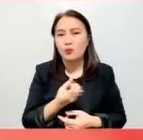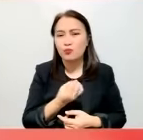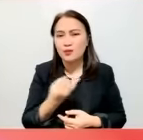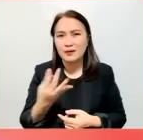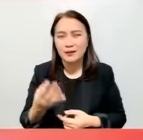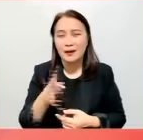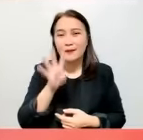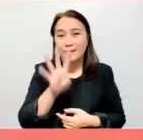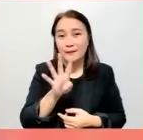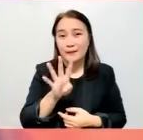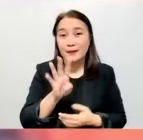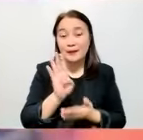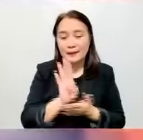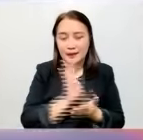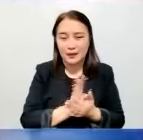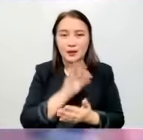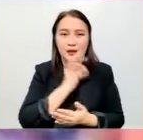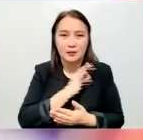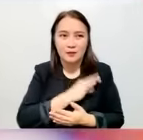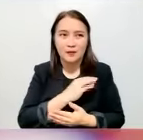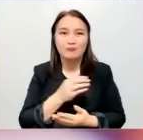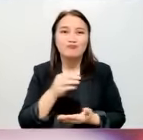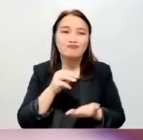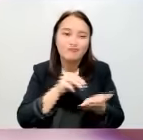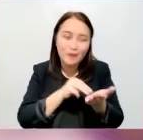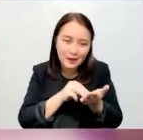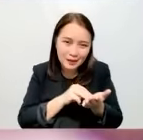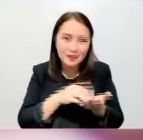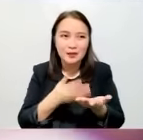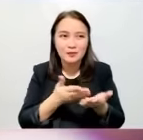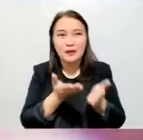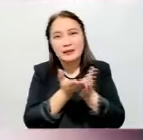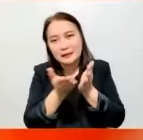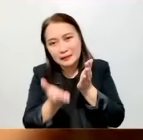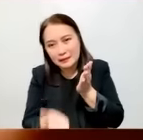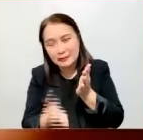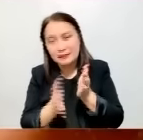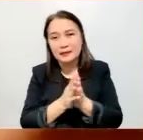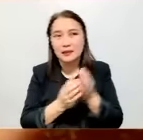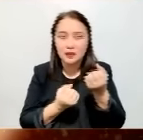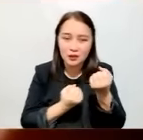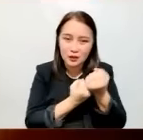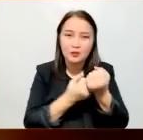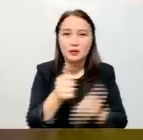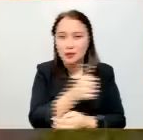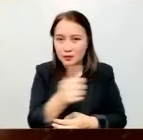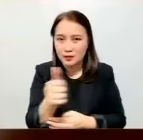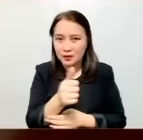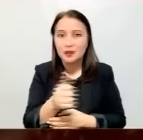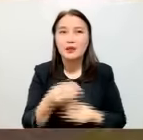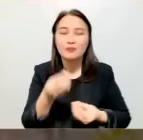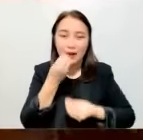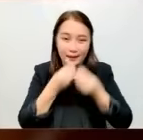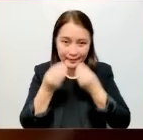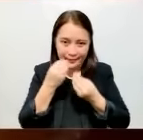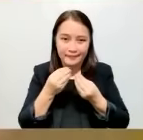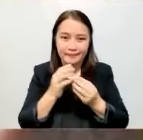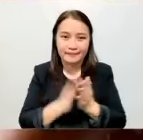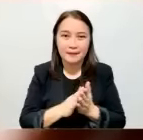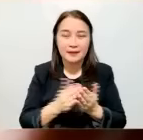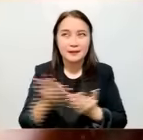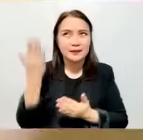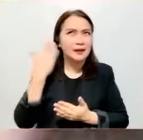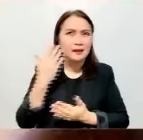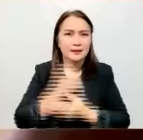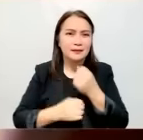Para po yan sa gamot, pagpapalibing, transportasyon at tulong sa pagkain. At noong nakaraang taon lamang, 18 billion